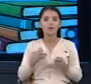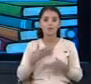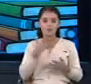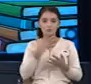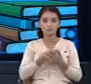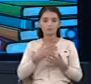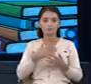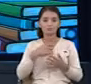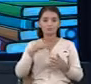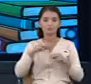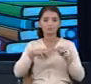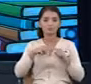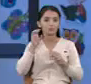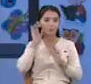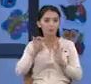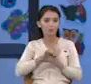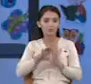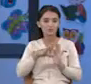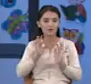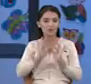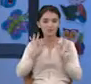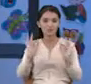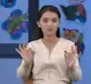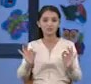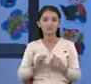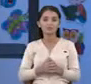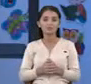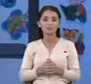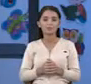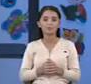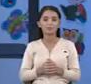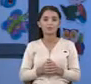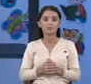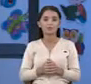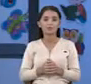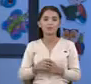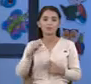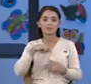настроение у нас сейчас? Послушали? Отличное!